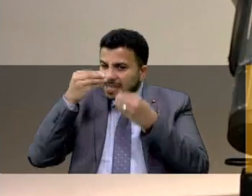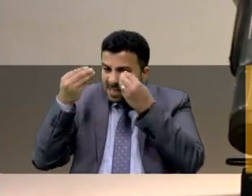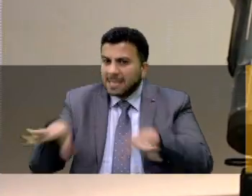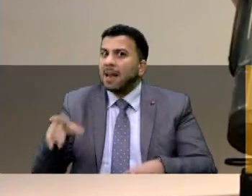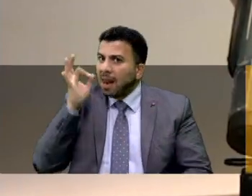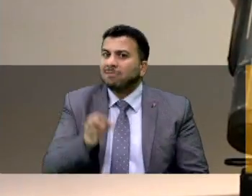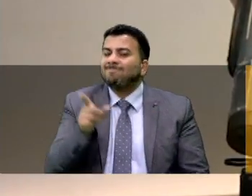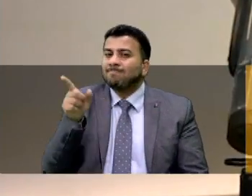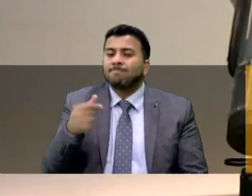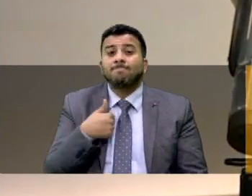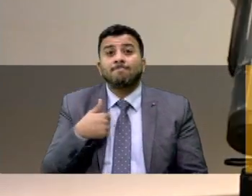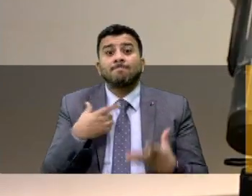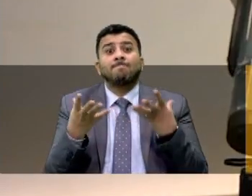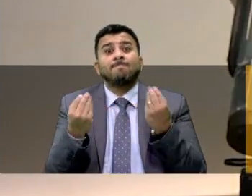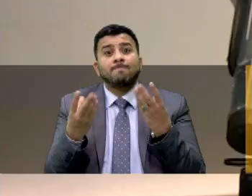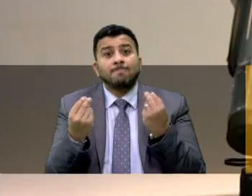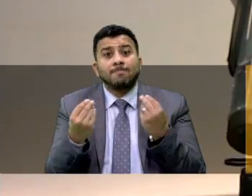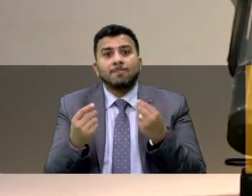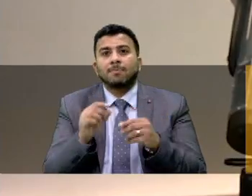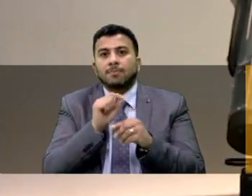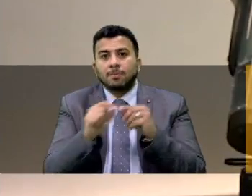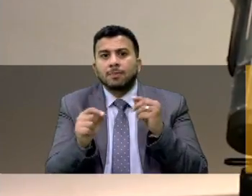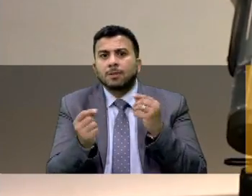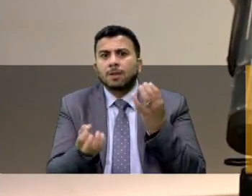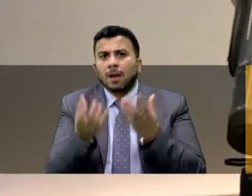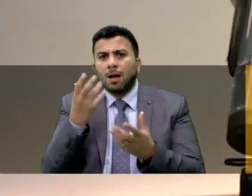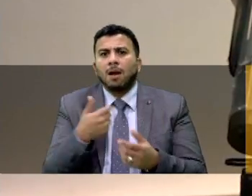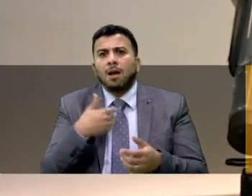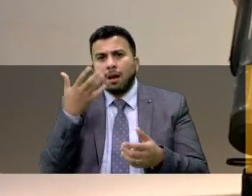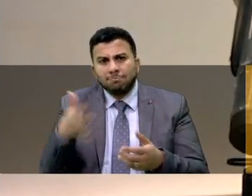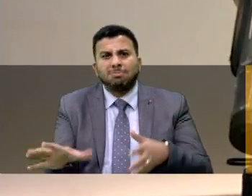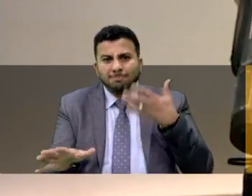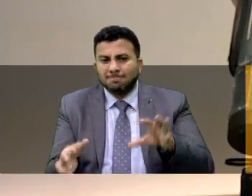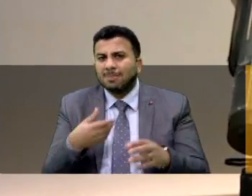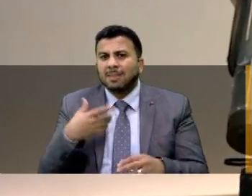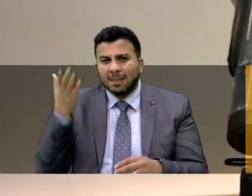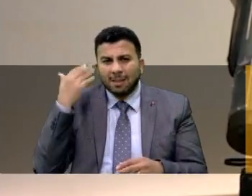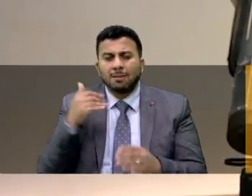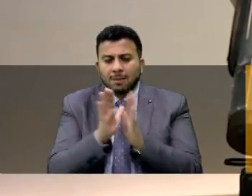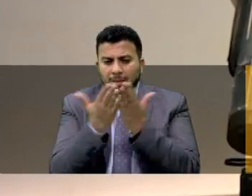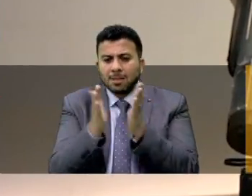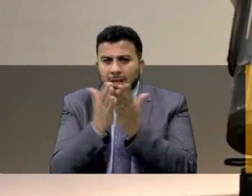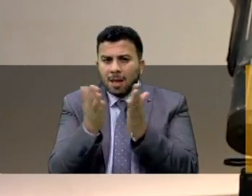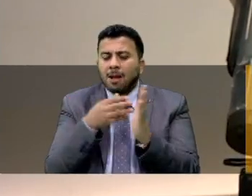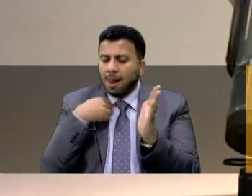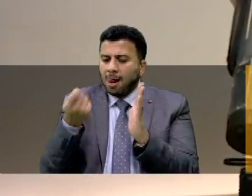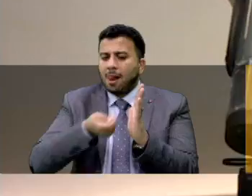فقمت بعمليات كثيرة من حرق وتخريب، وهي موجودة في الكتاب